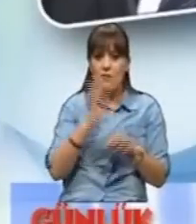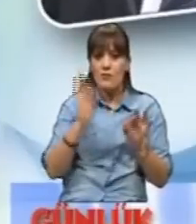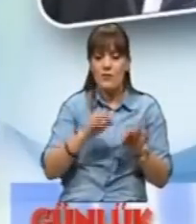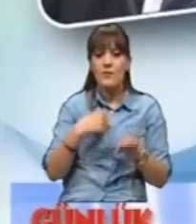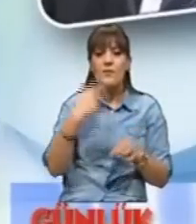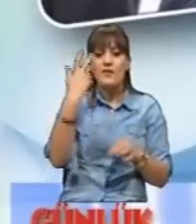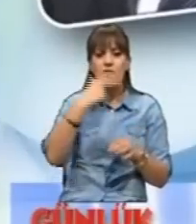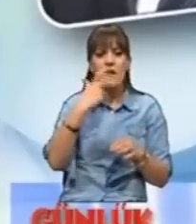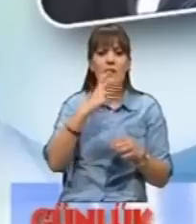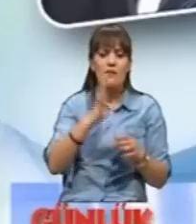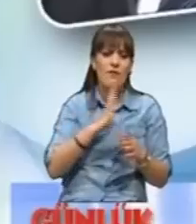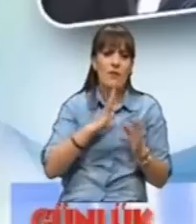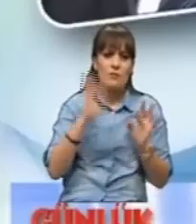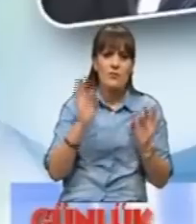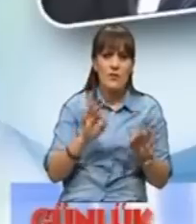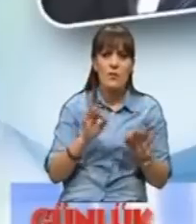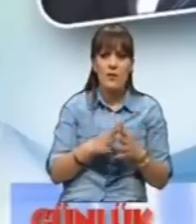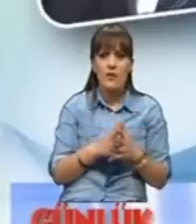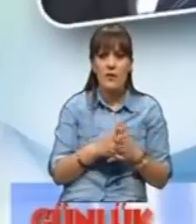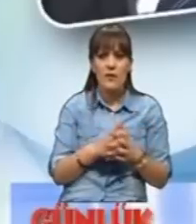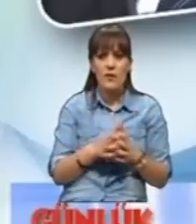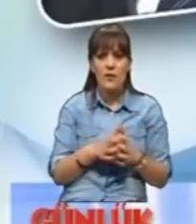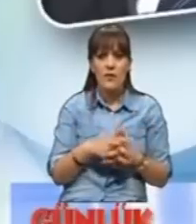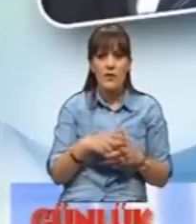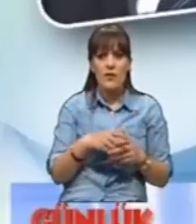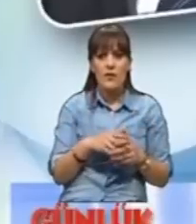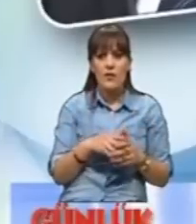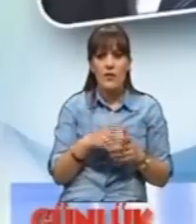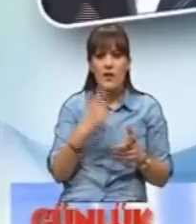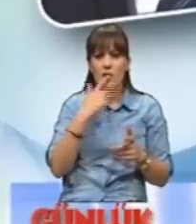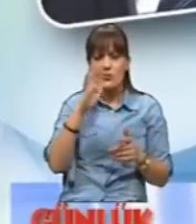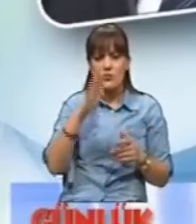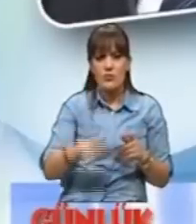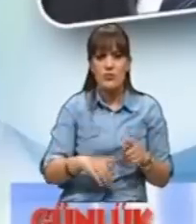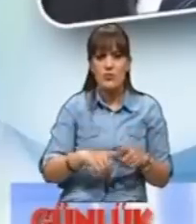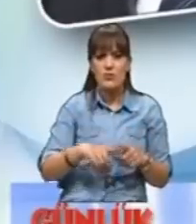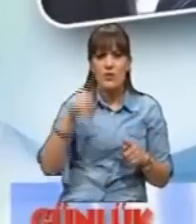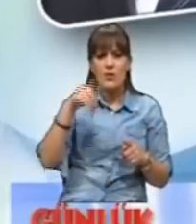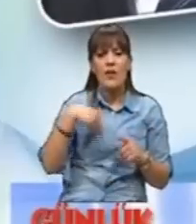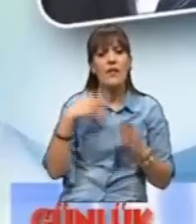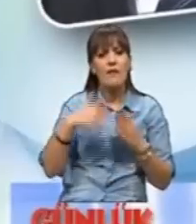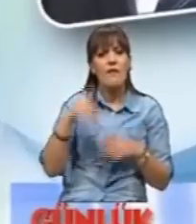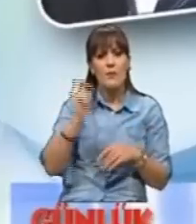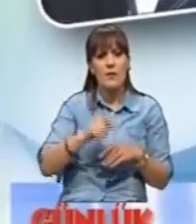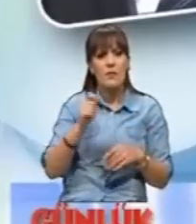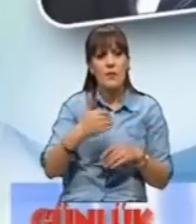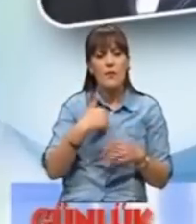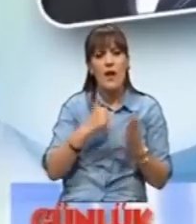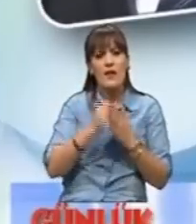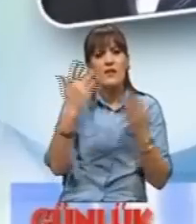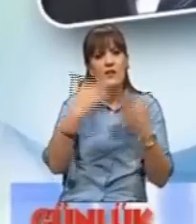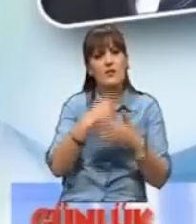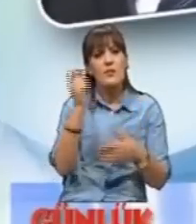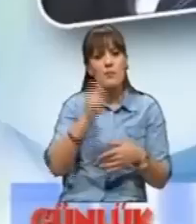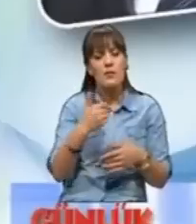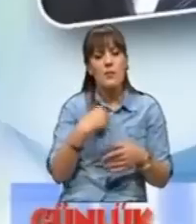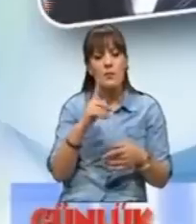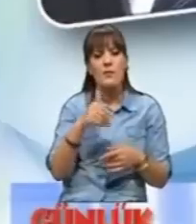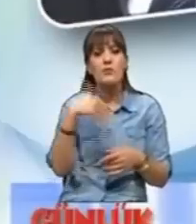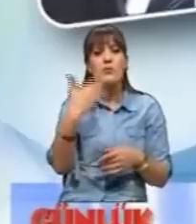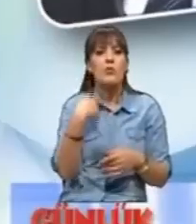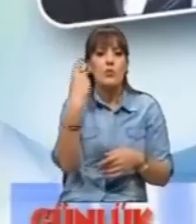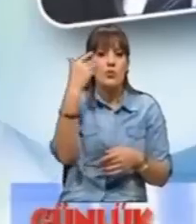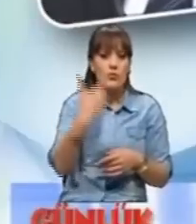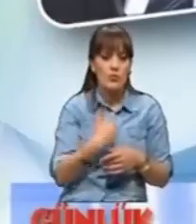Evet, bestelerim de var tabii. Küçük yaştan beri sürekli yapardım ve hatta her gece yaparım ama ertesi gün unuturum. Yani